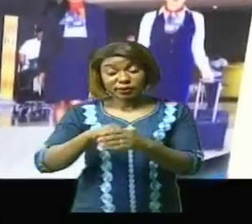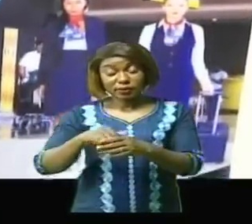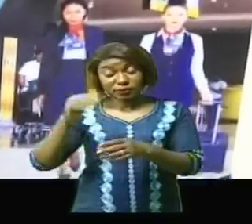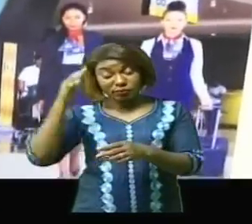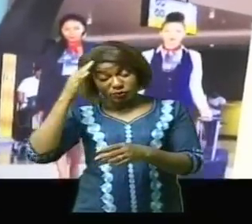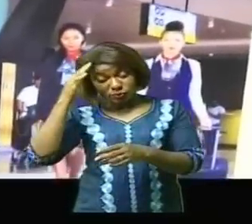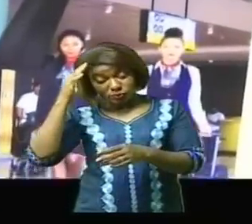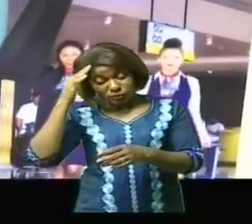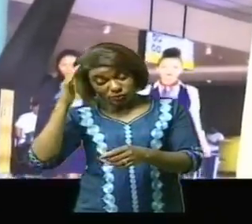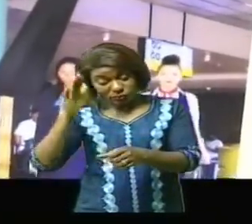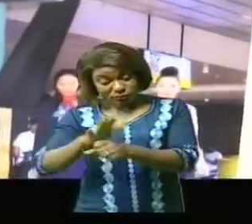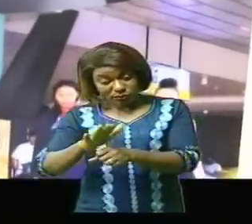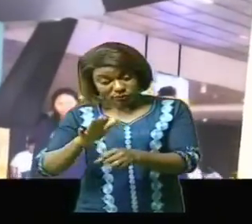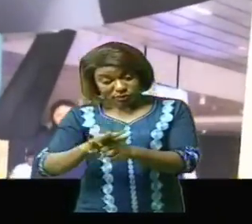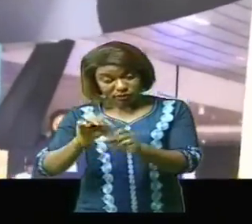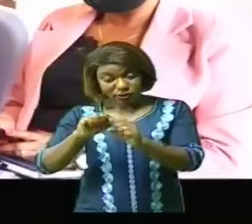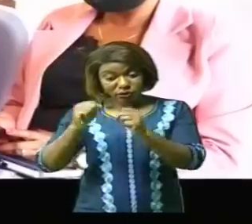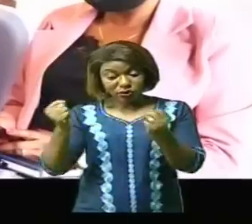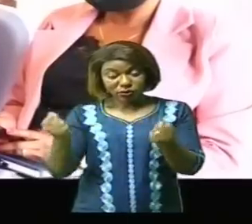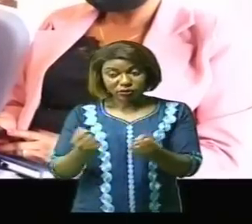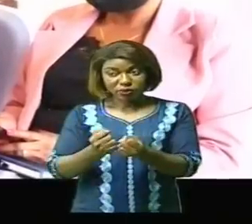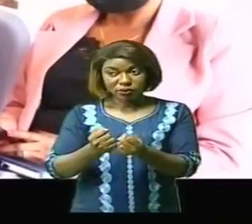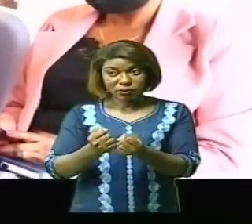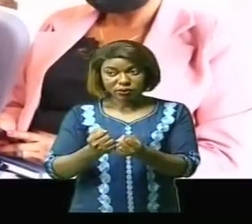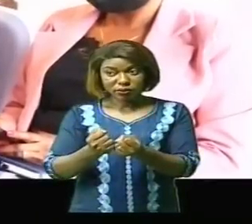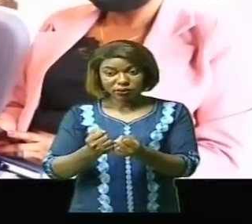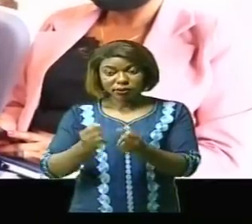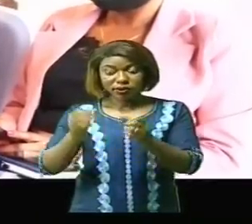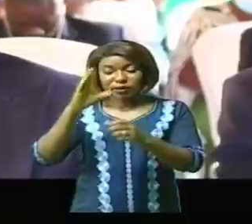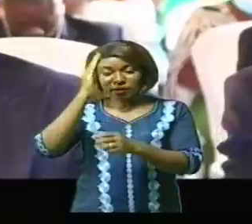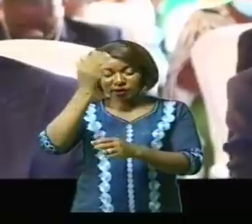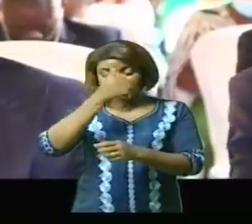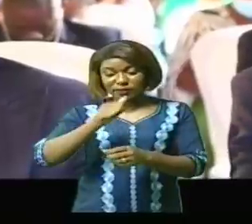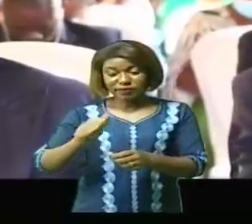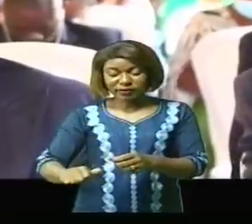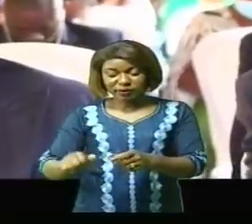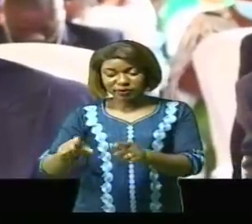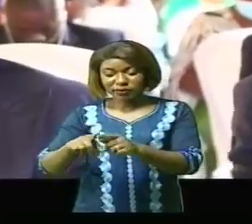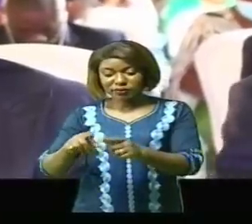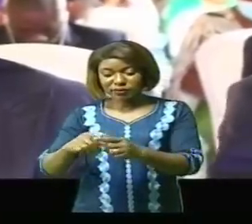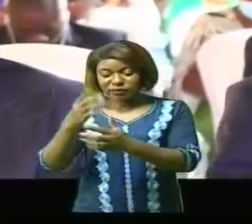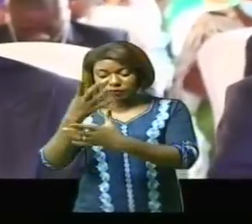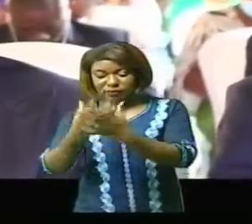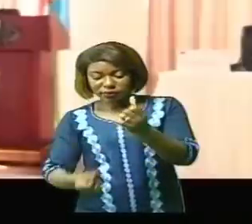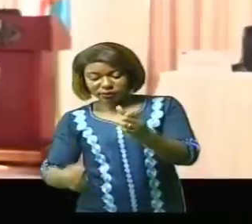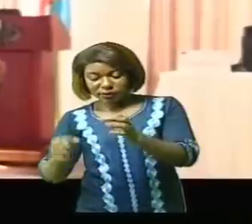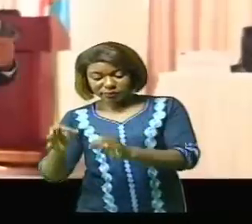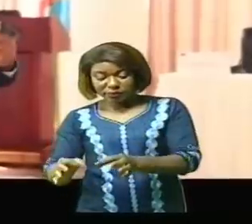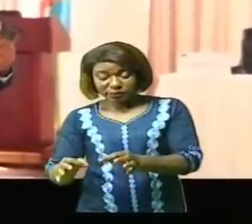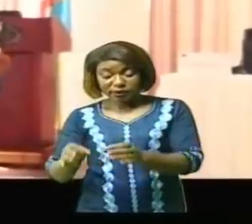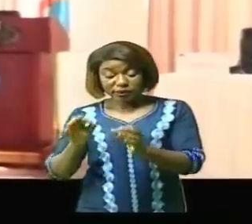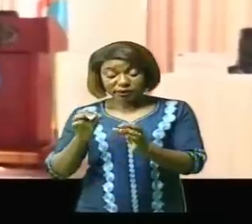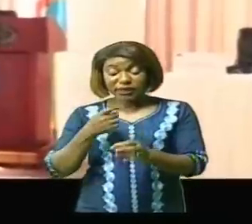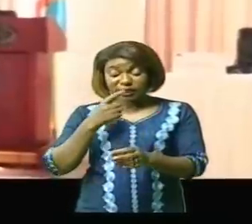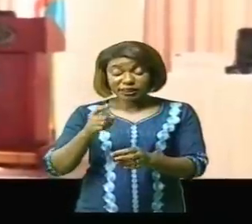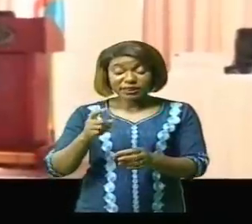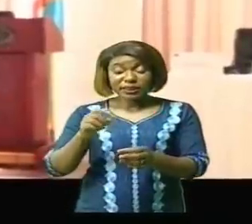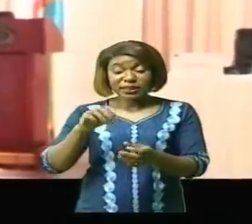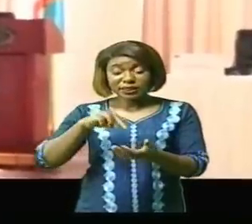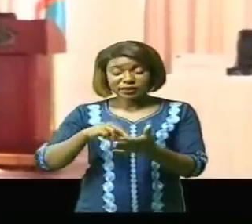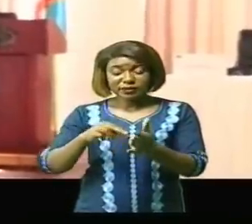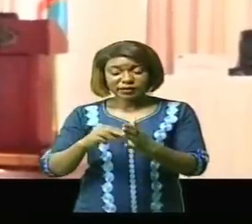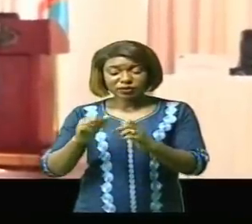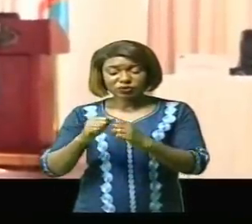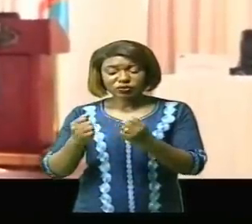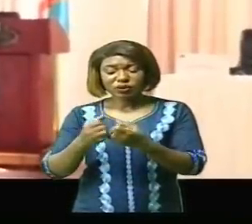Congo Airways est une compagnie non viable et en faillite et même en phase de disparition. Rien de tel, rassure Pascal Kasongo,